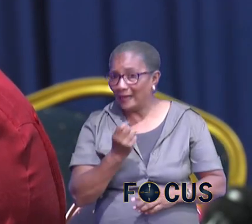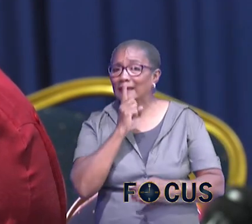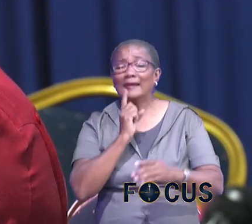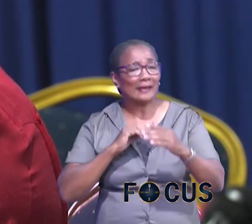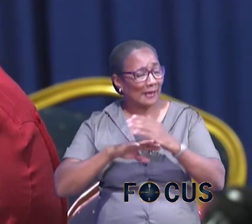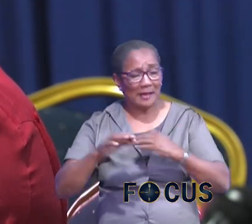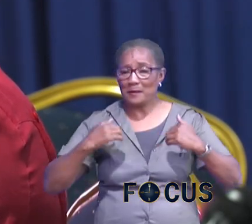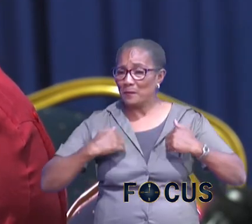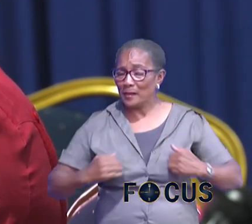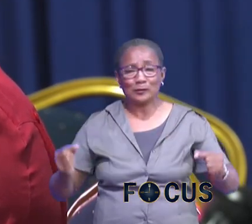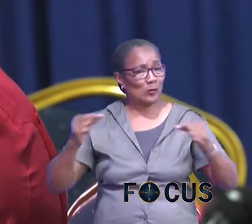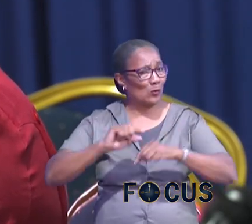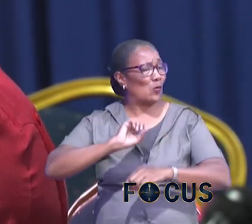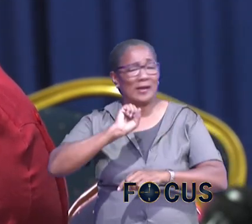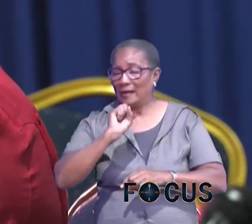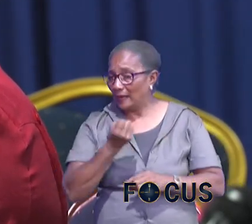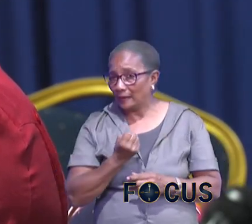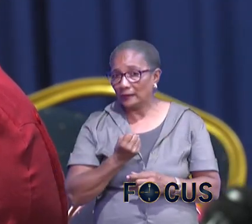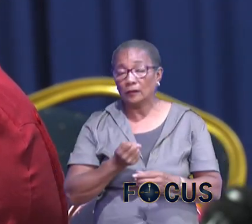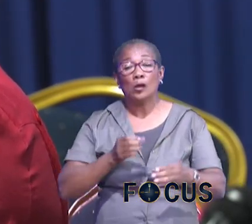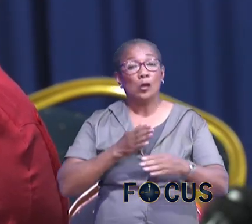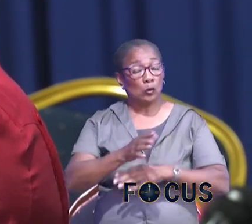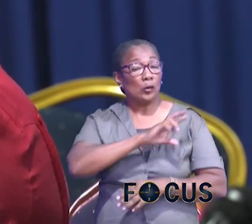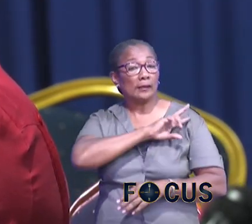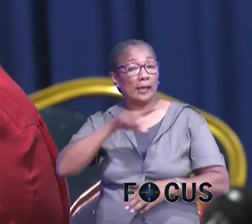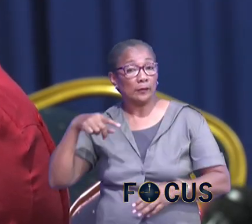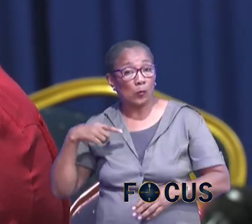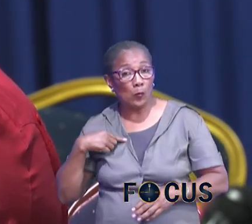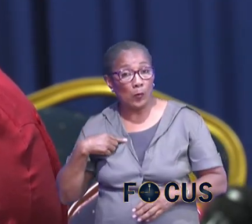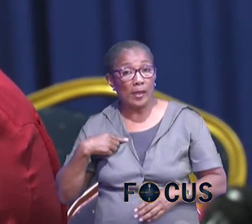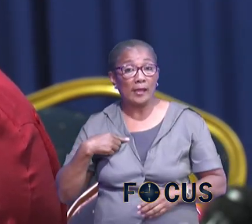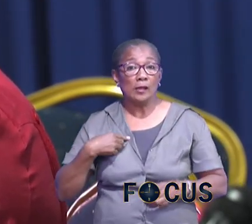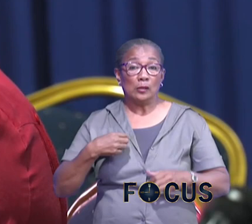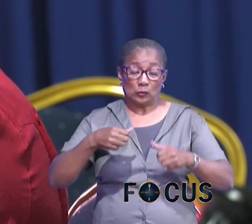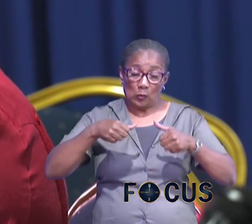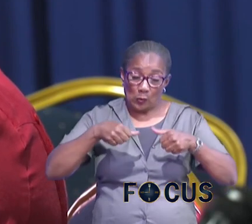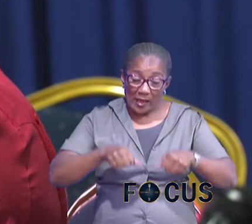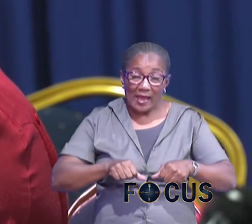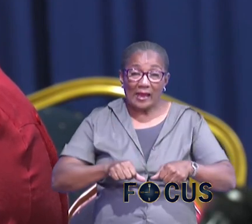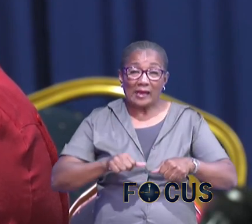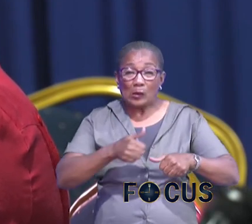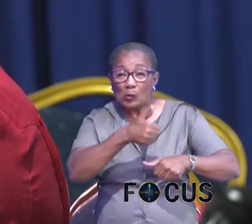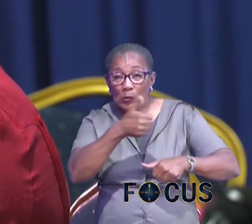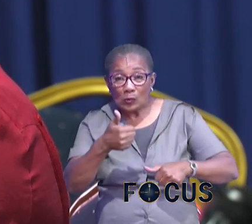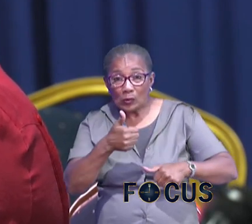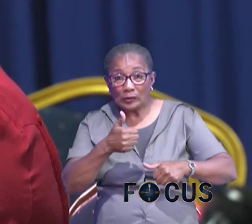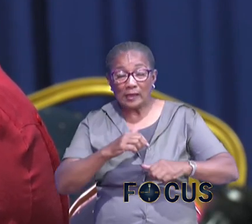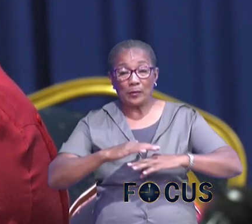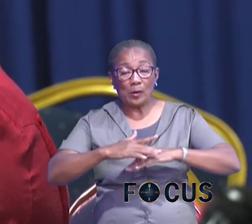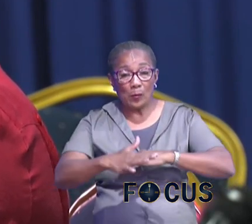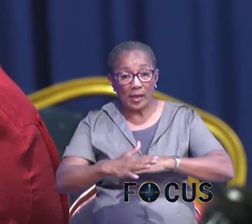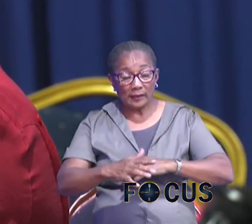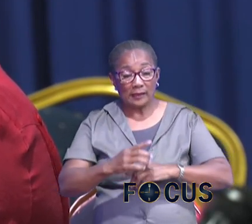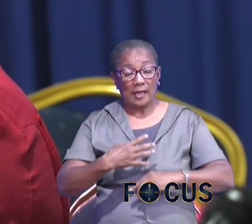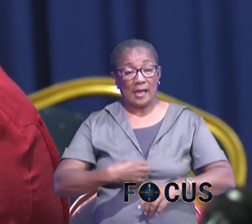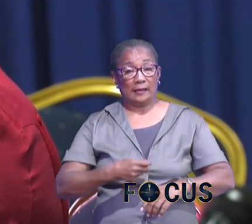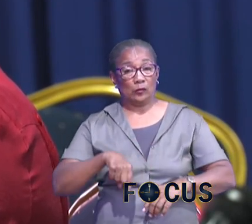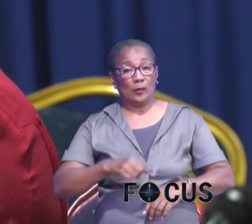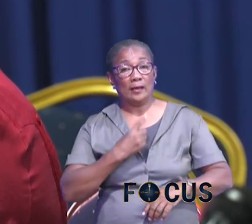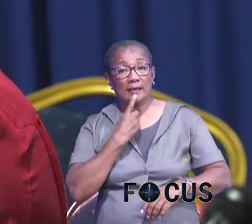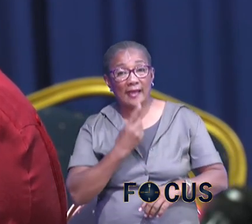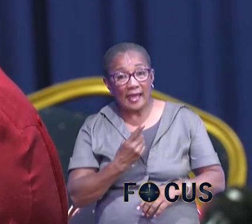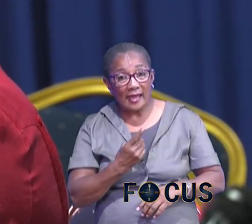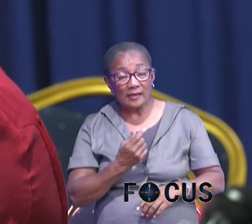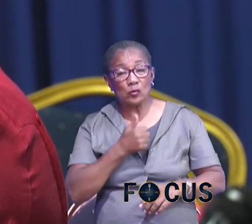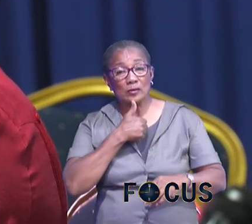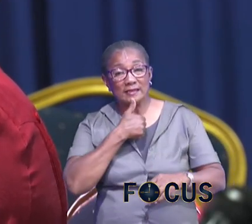permitteren. Doordat wij zo stringent bezig zijn geweest, en dat wil ik echt wel, ik wil